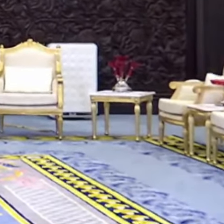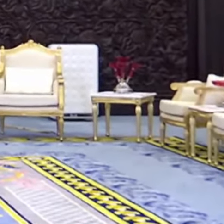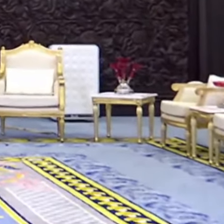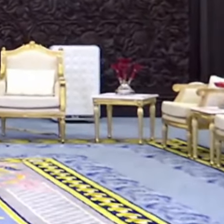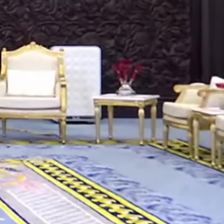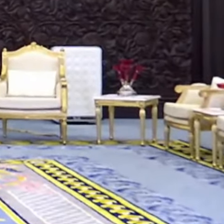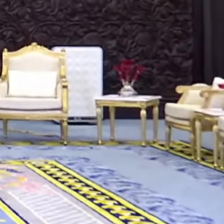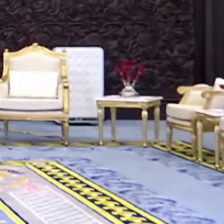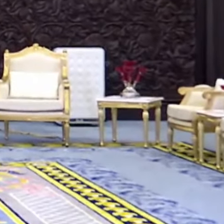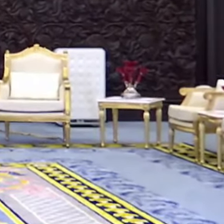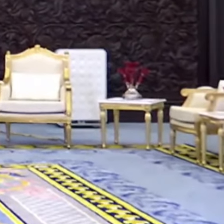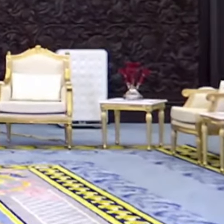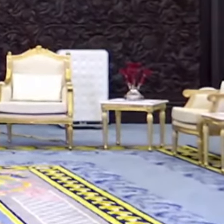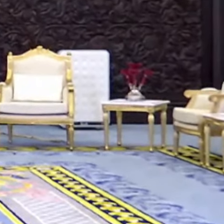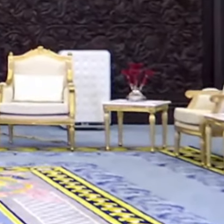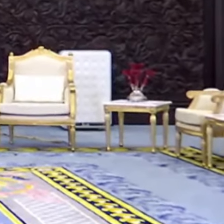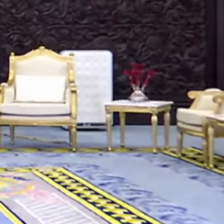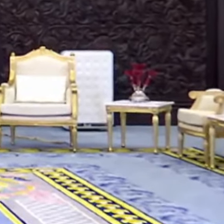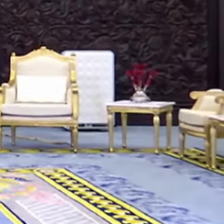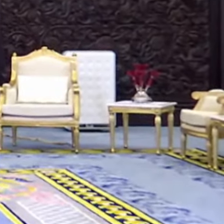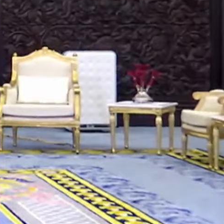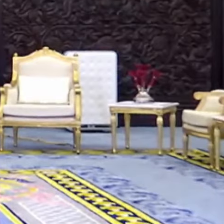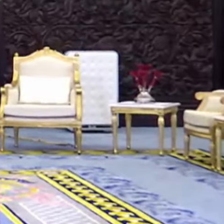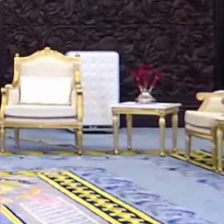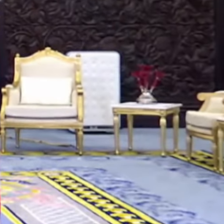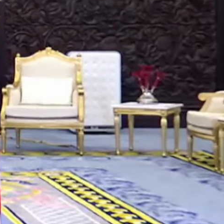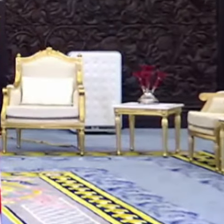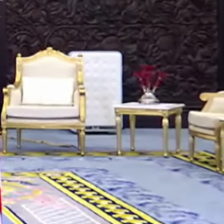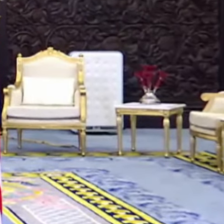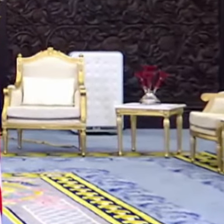Assalamualaikum warahmatullahi wabarakatuh